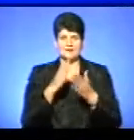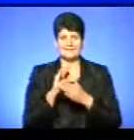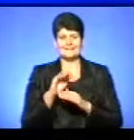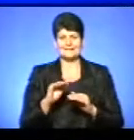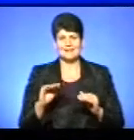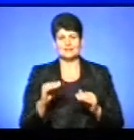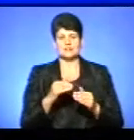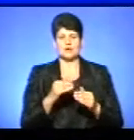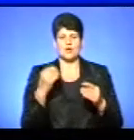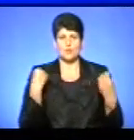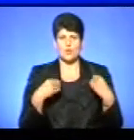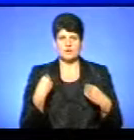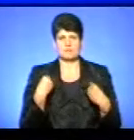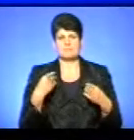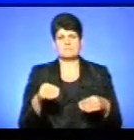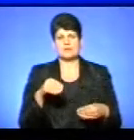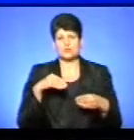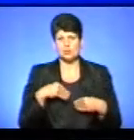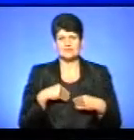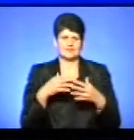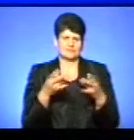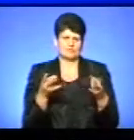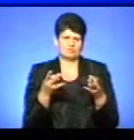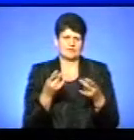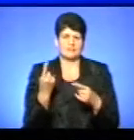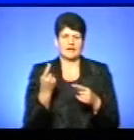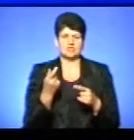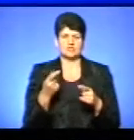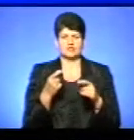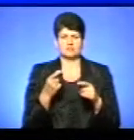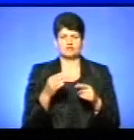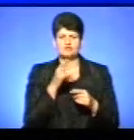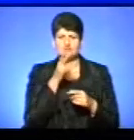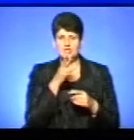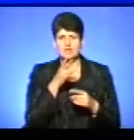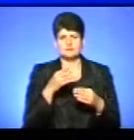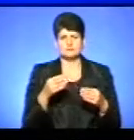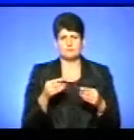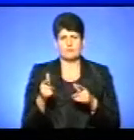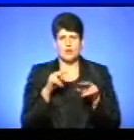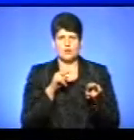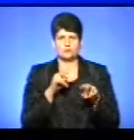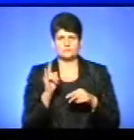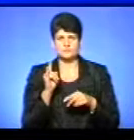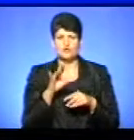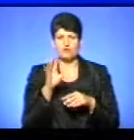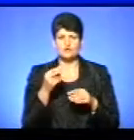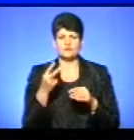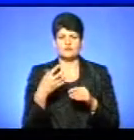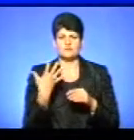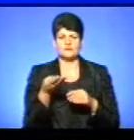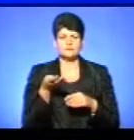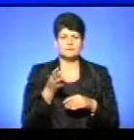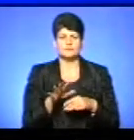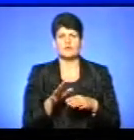одяг, підгузки, засоби гігієни та необхідні на перший час засоби для догляду за немовлям. Усього 25 речей. Весь